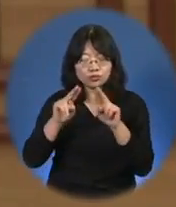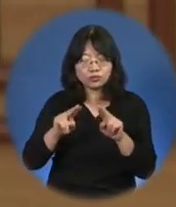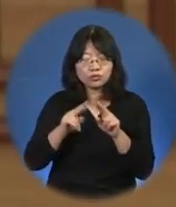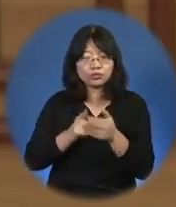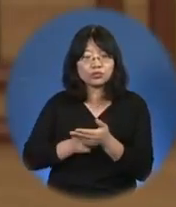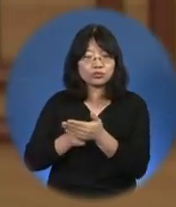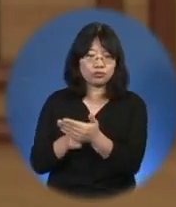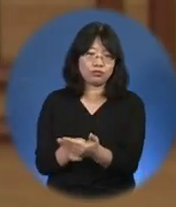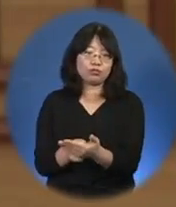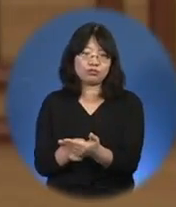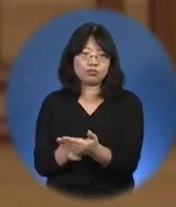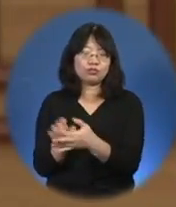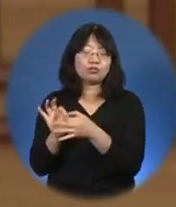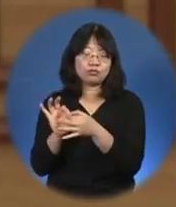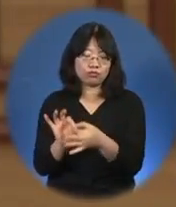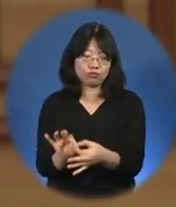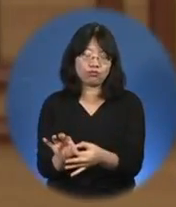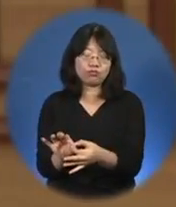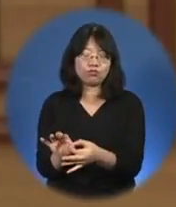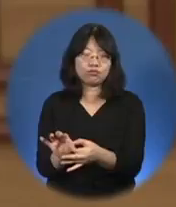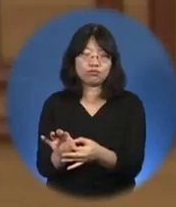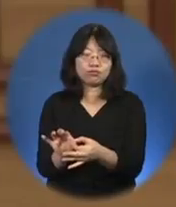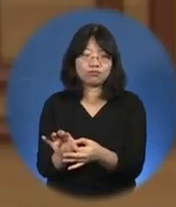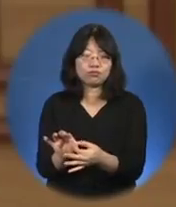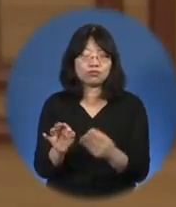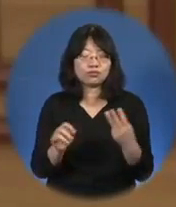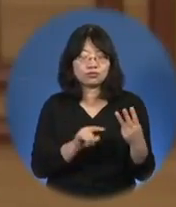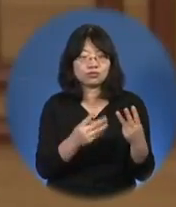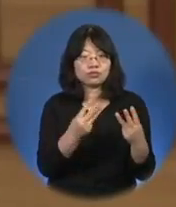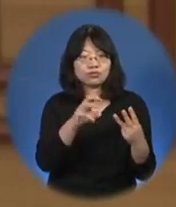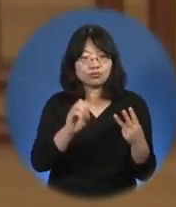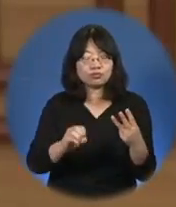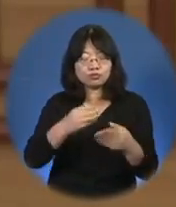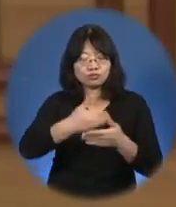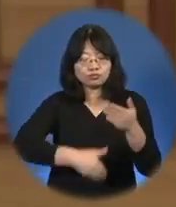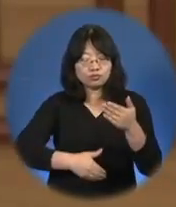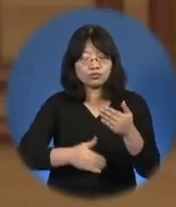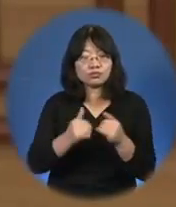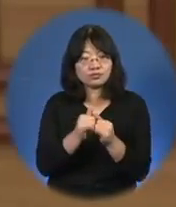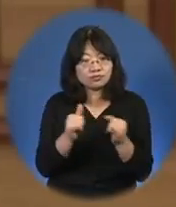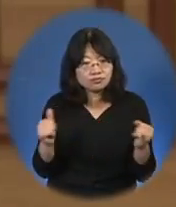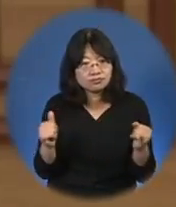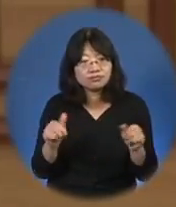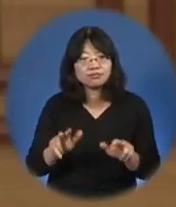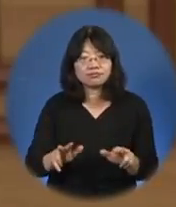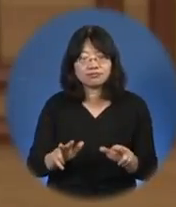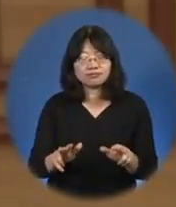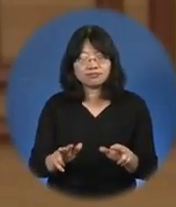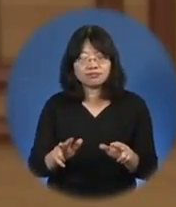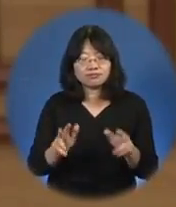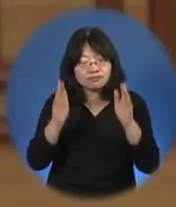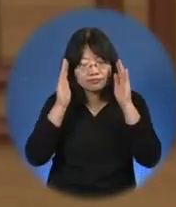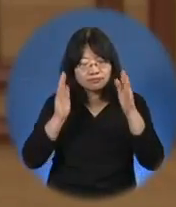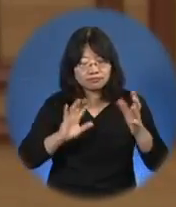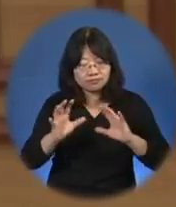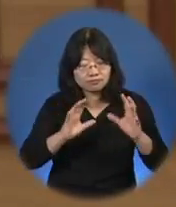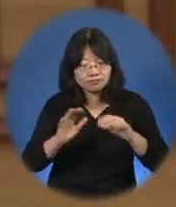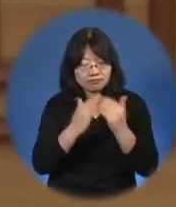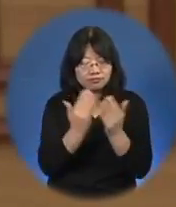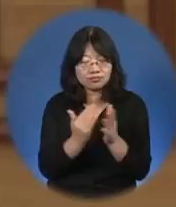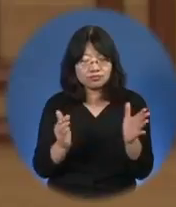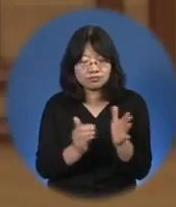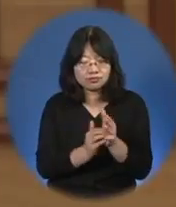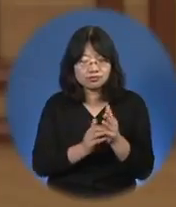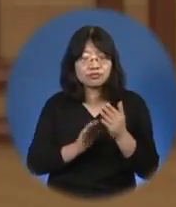의견을 유지가 됐고요. 그 3.3%를 제외한 나머지 분들은 이제 수기 과정이 다 끝난